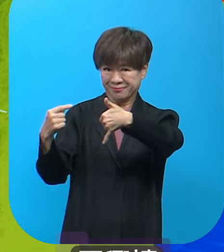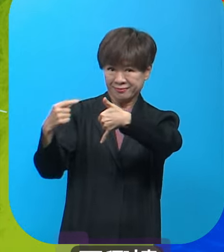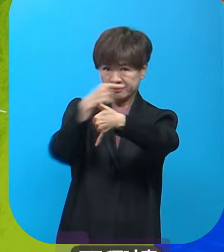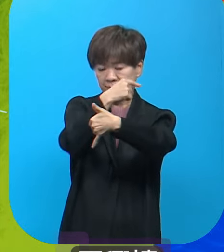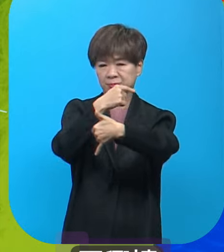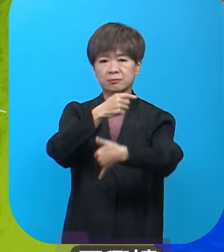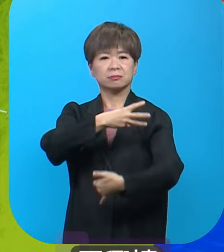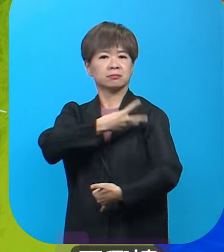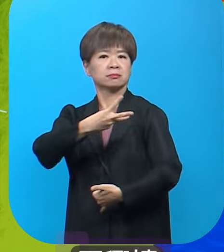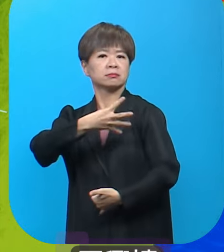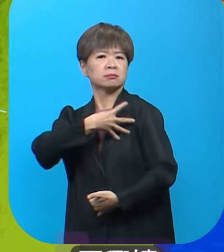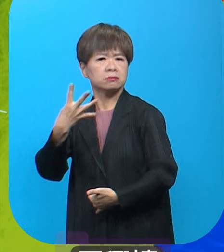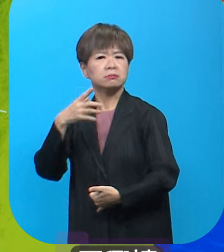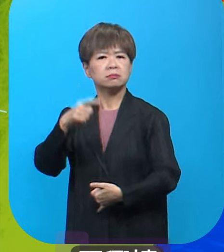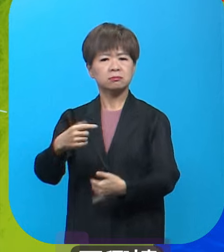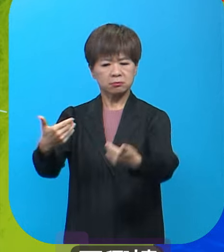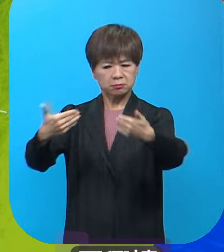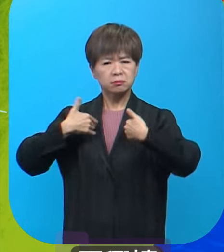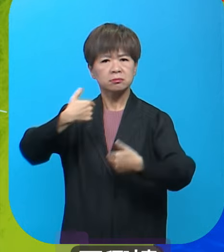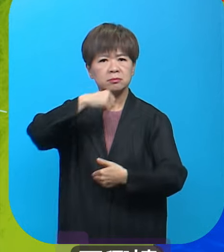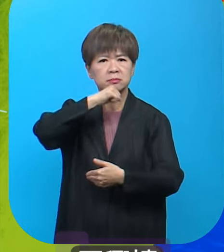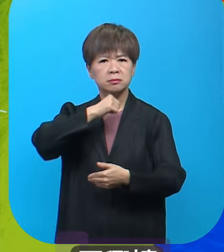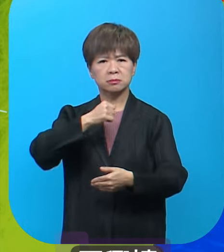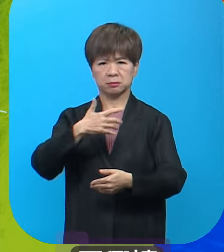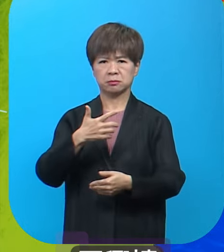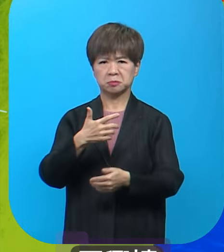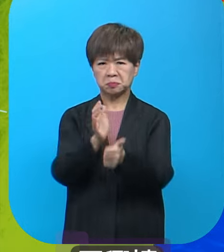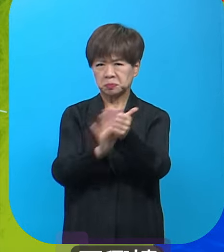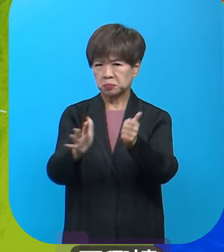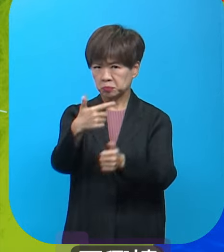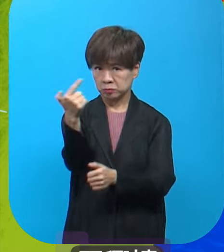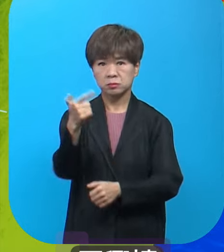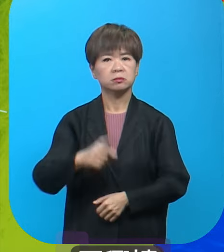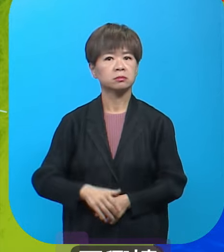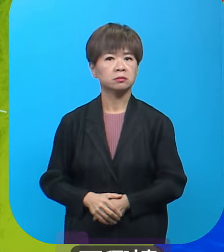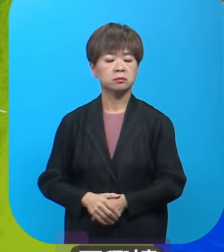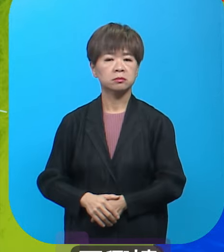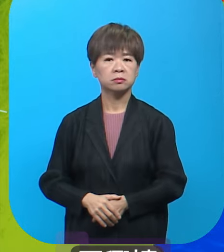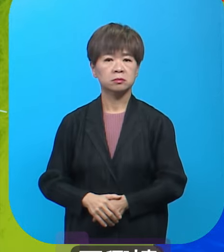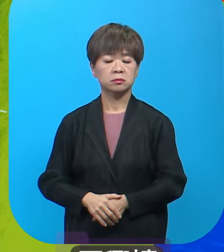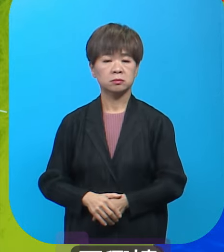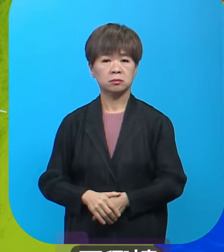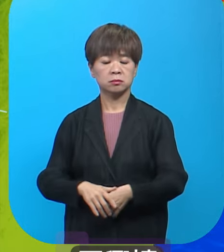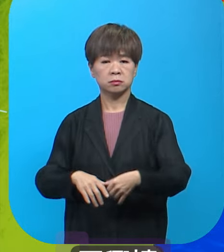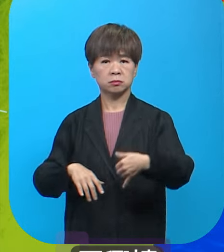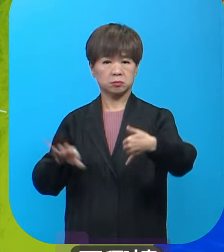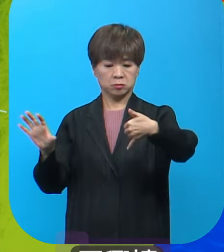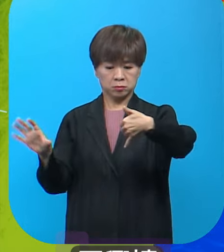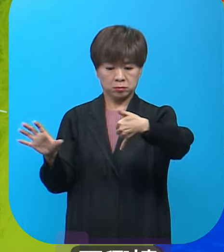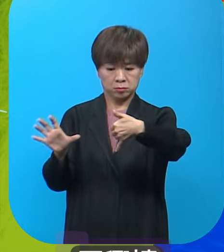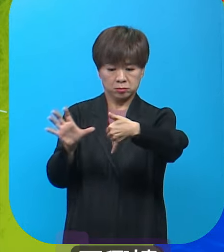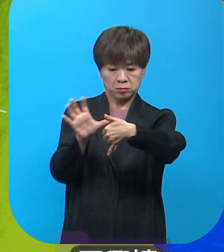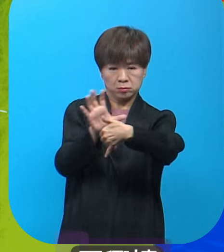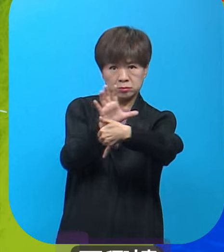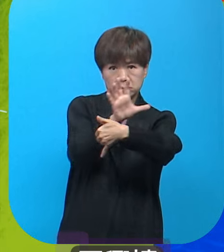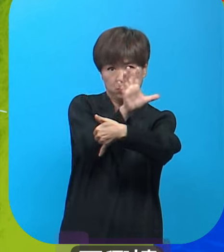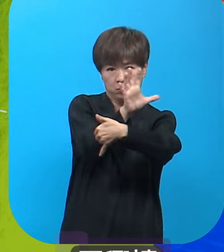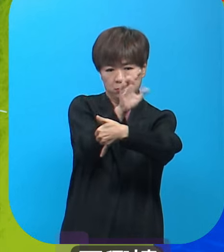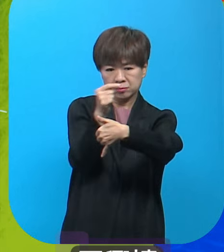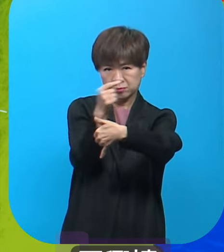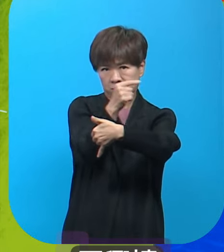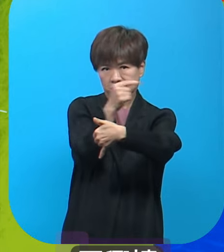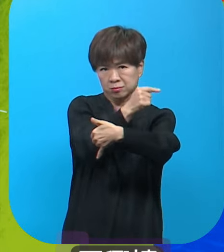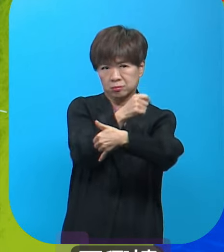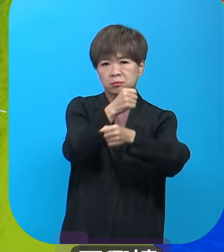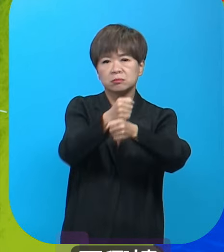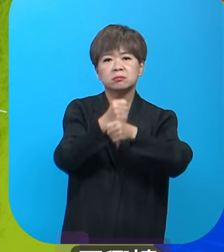三、周四将是它对我们影响最剧烈的时刻。而台风通过台湾之后，也将逐渐往马祖的